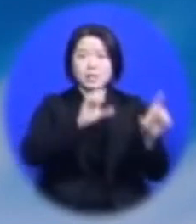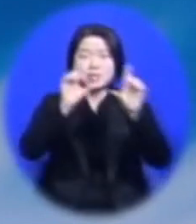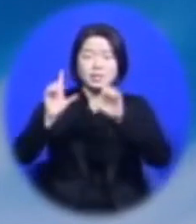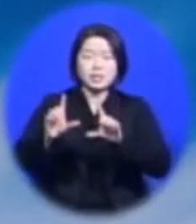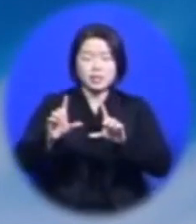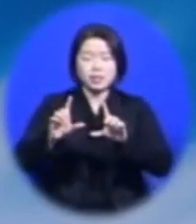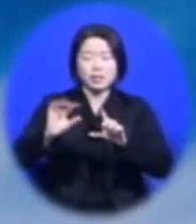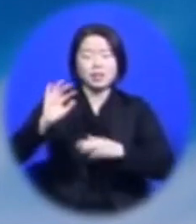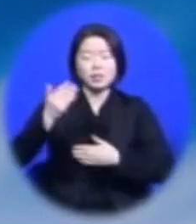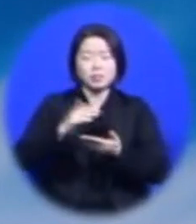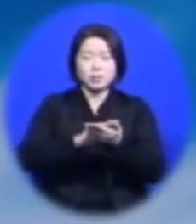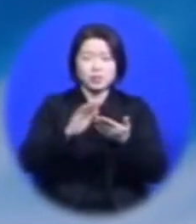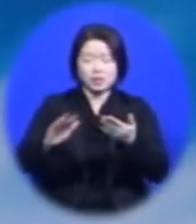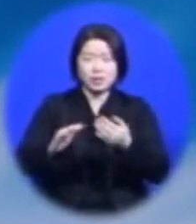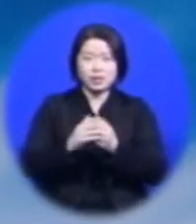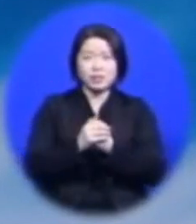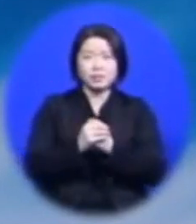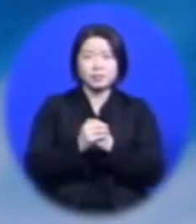삽니다.